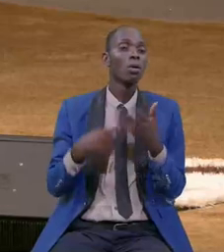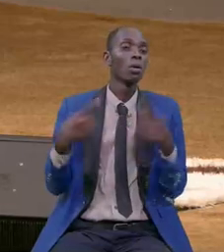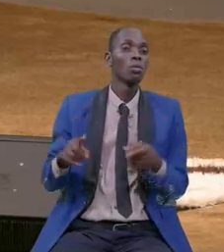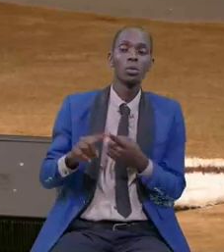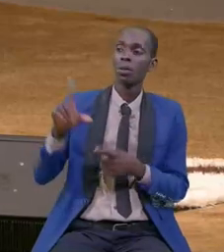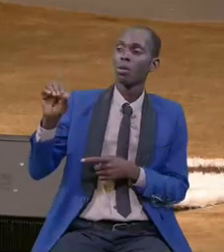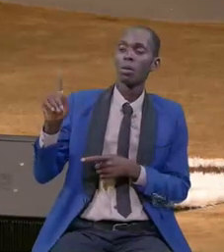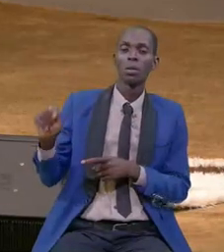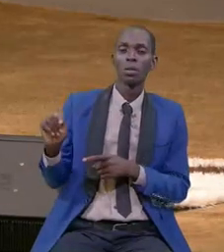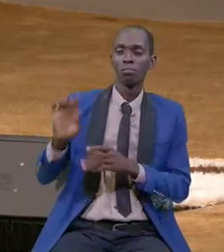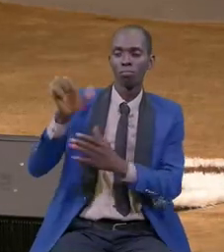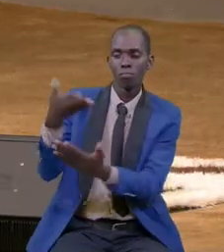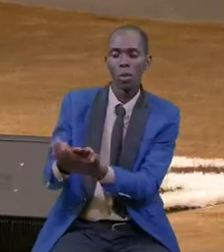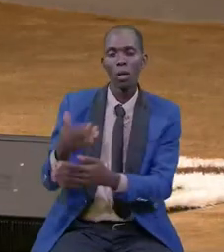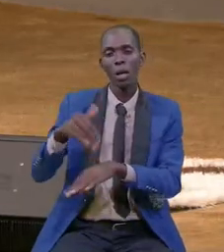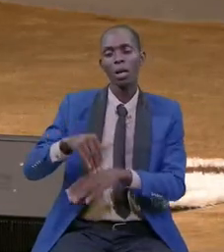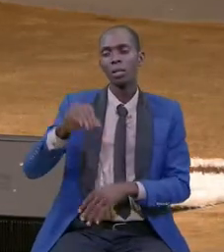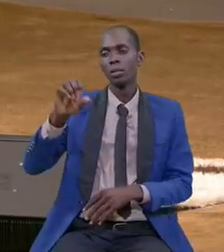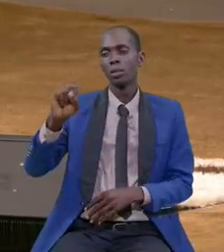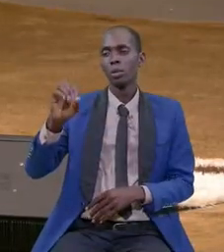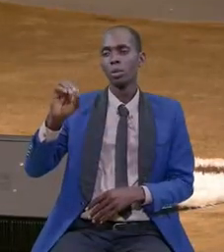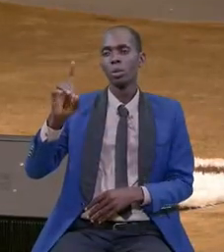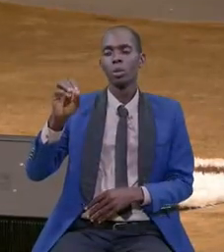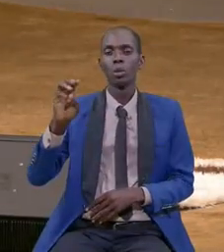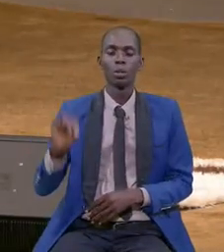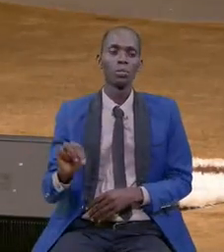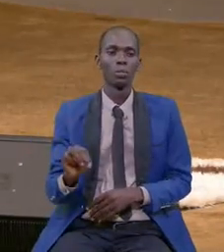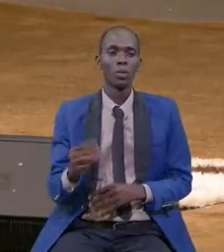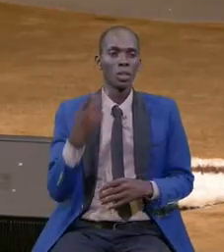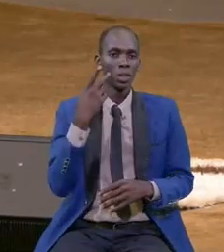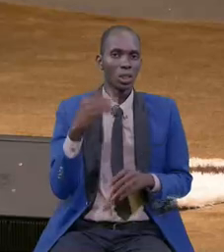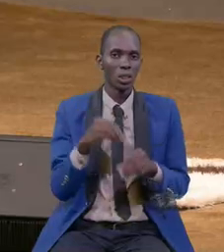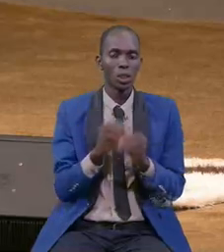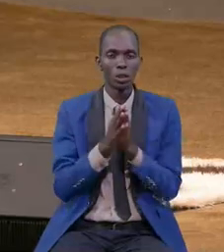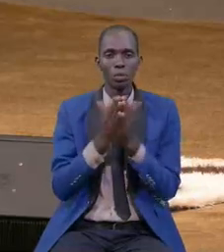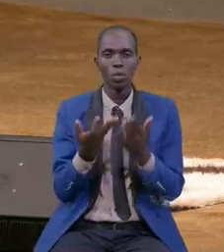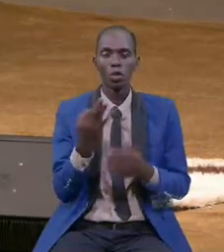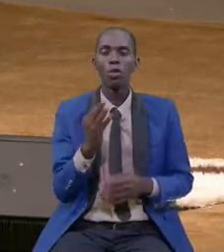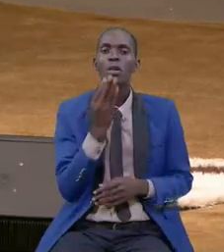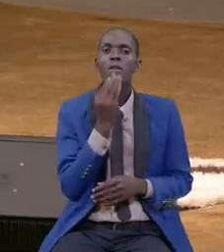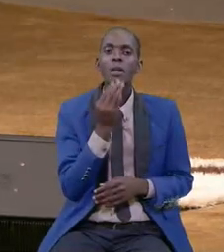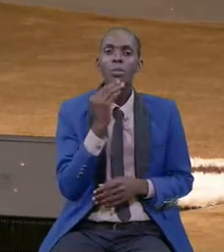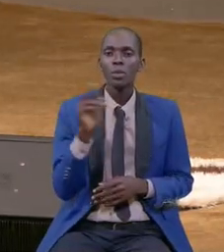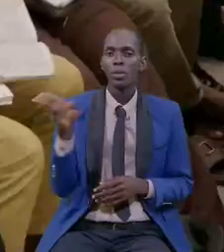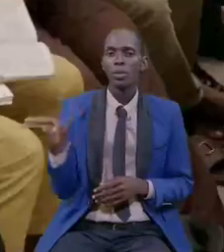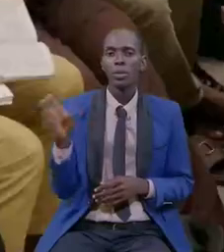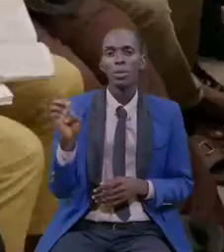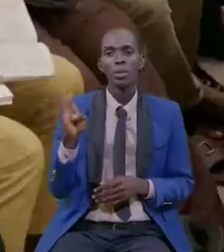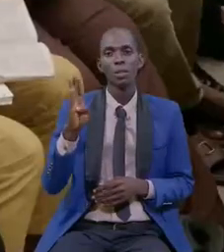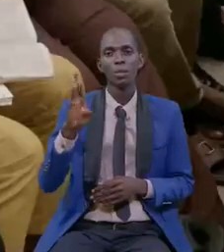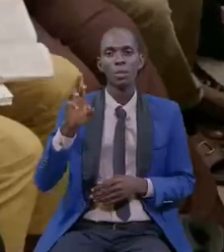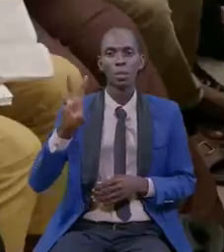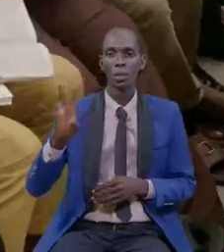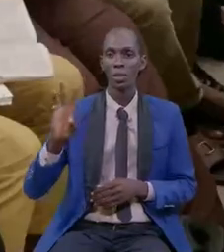à Sodome Hébreux chapitre 6 le verset